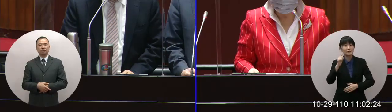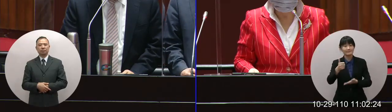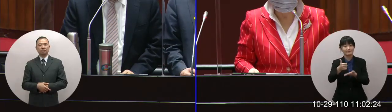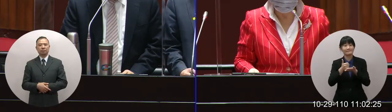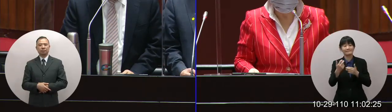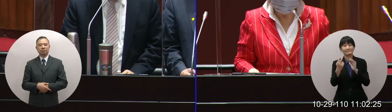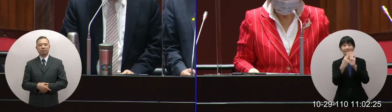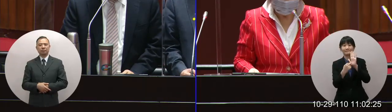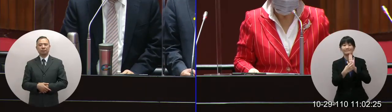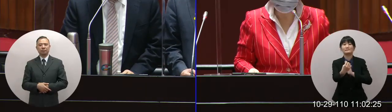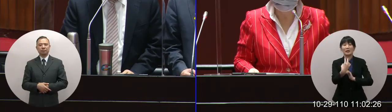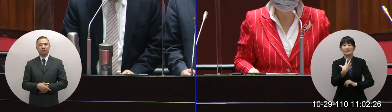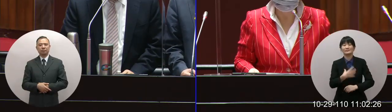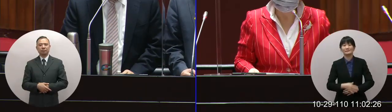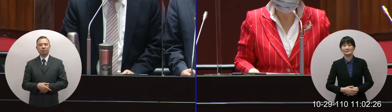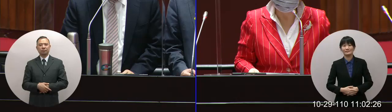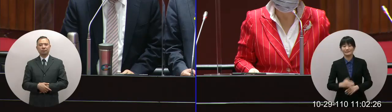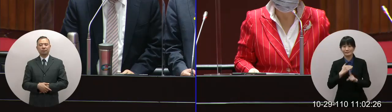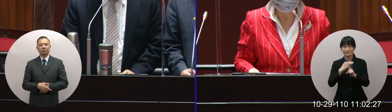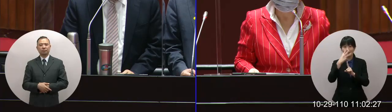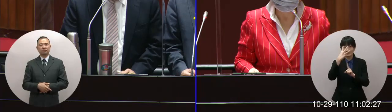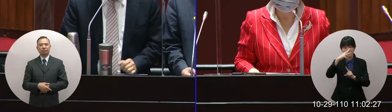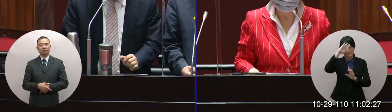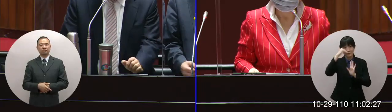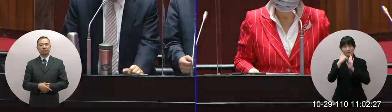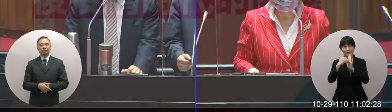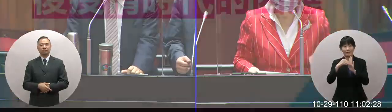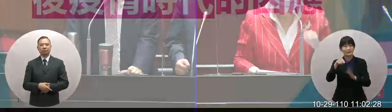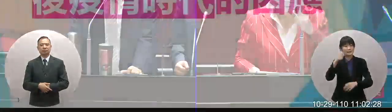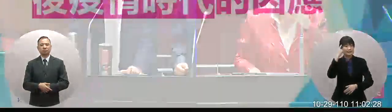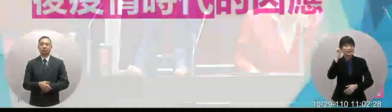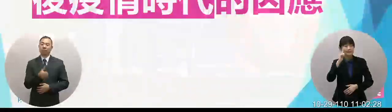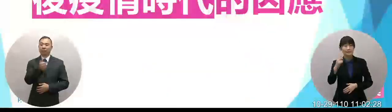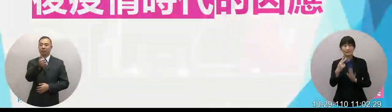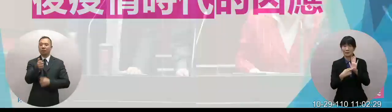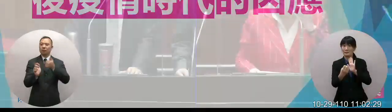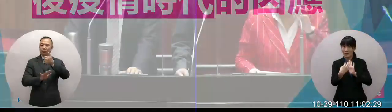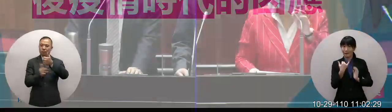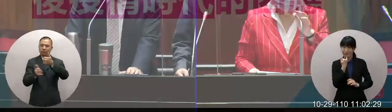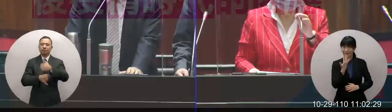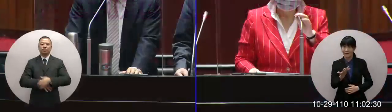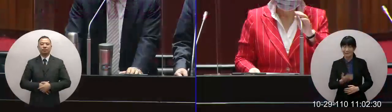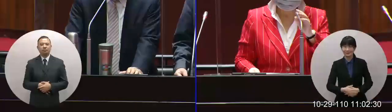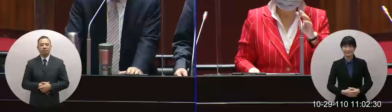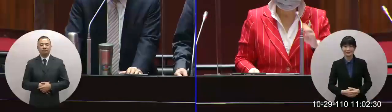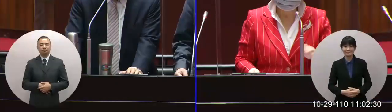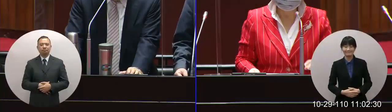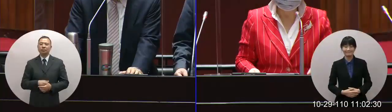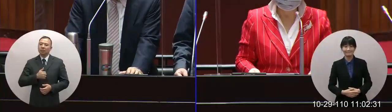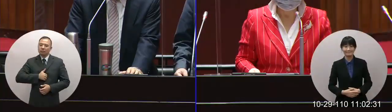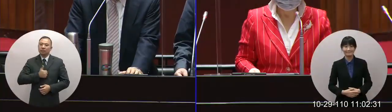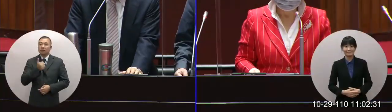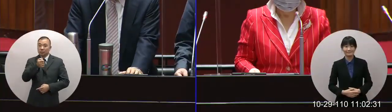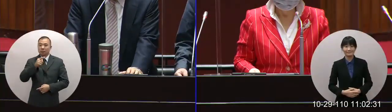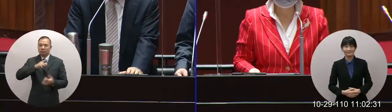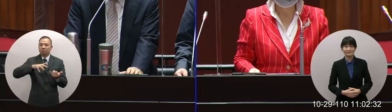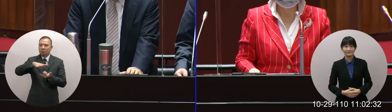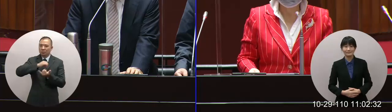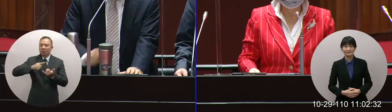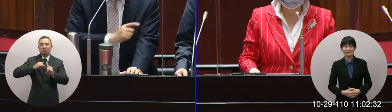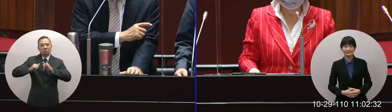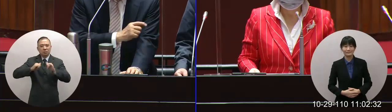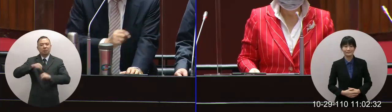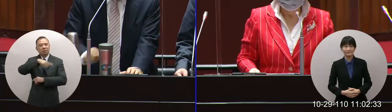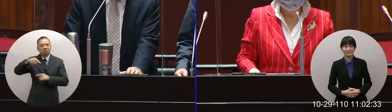明一下三级预防的内涵呢？ 谢谢委员，我们真的感谢国人同胞大家一起努